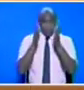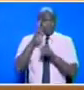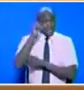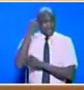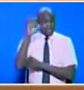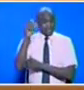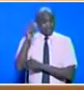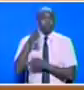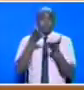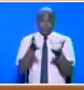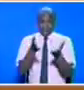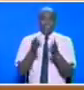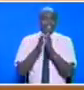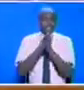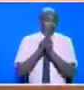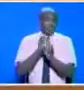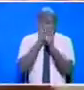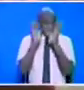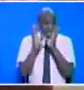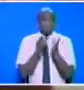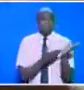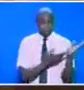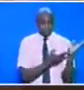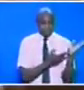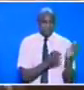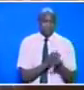Chris Tairo ana taarifa kamili.